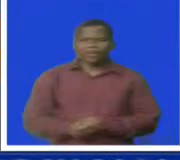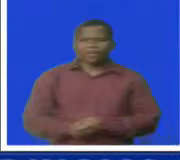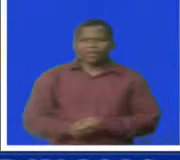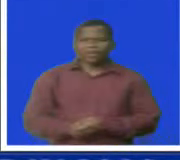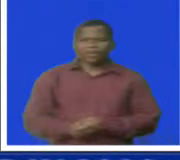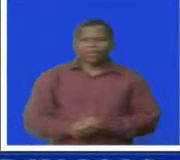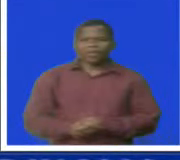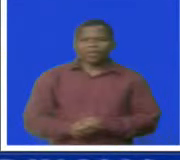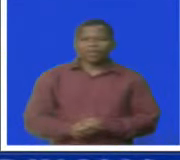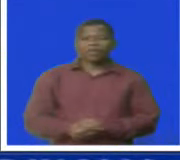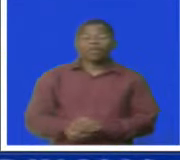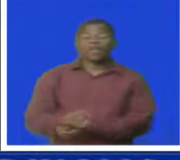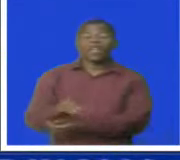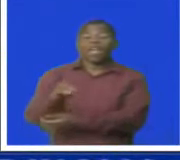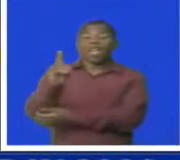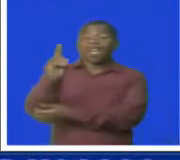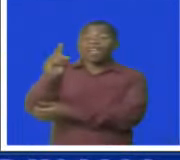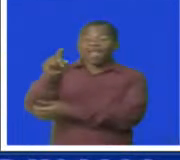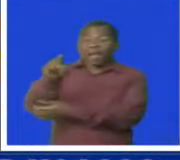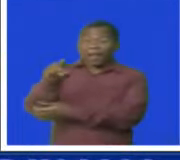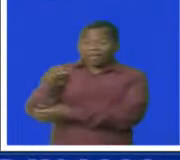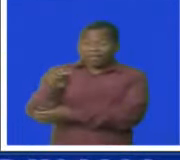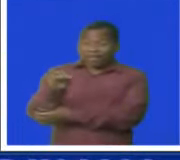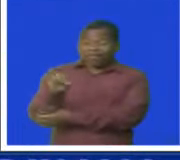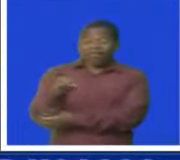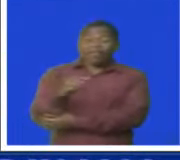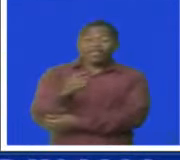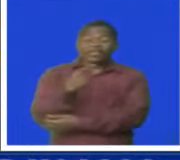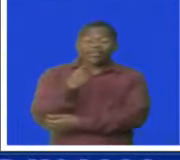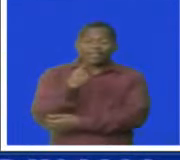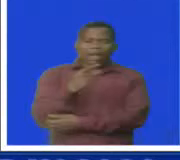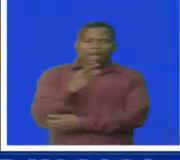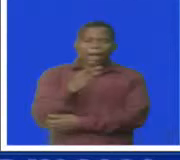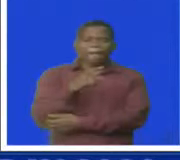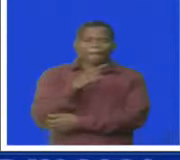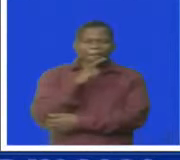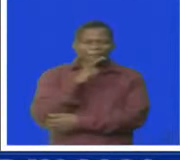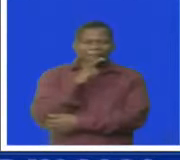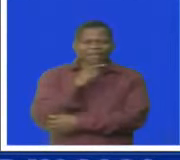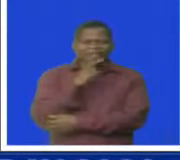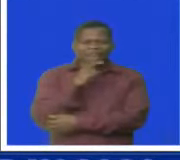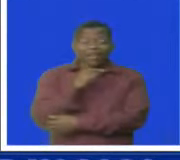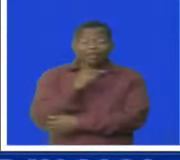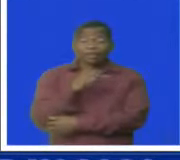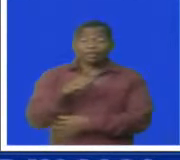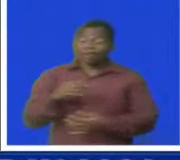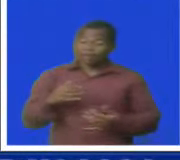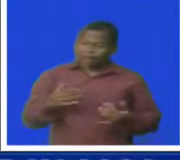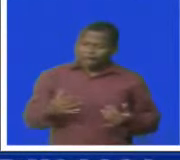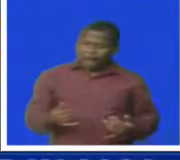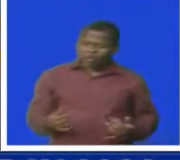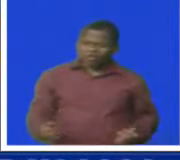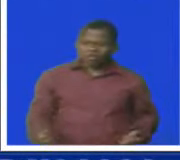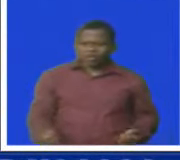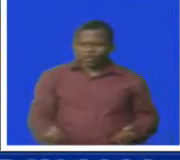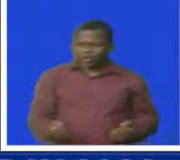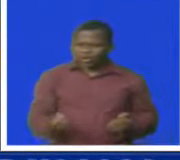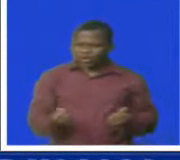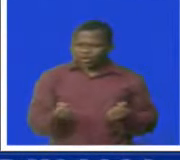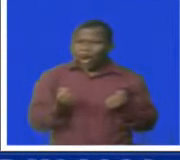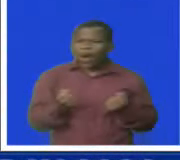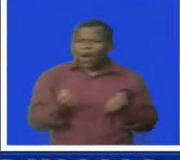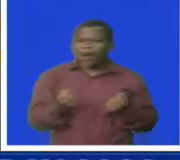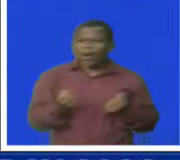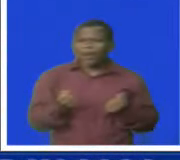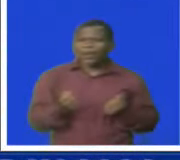Liphini landvunankulu Themba Masuku lithi emadvodza akasukume athathe indzawo yawo. Masuku-ke uthi emadvodza